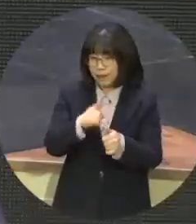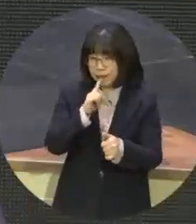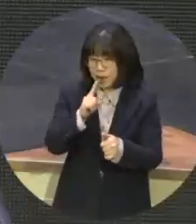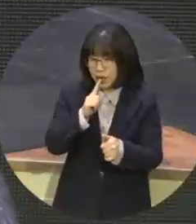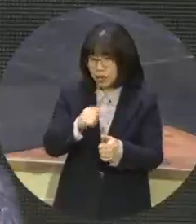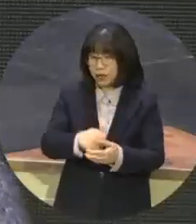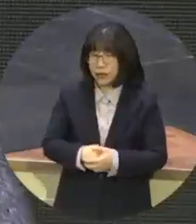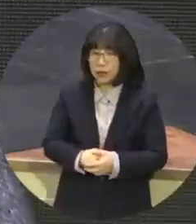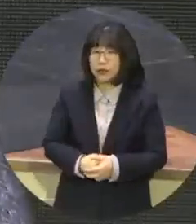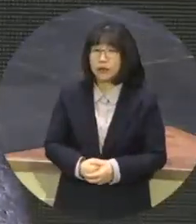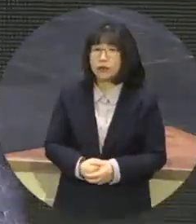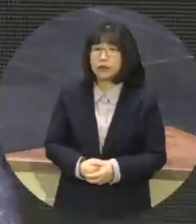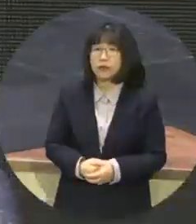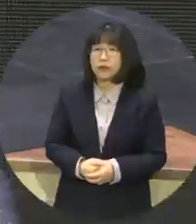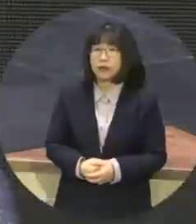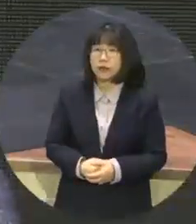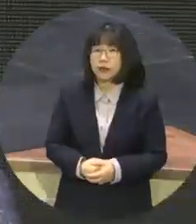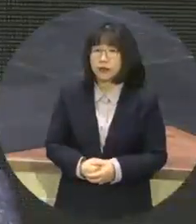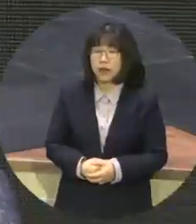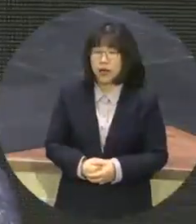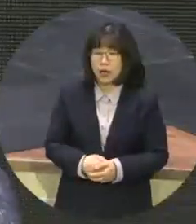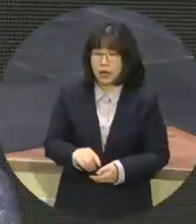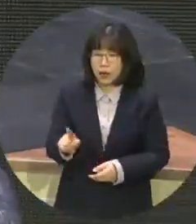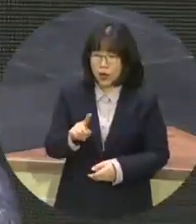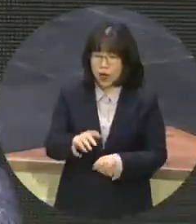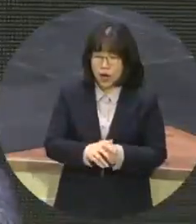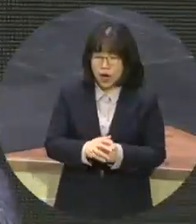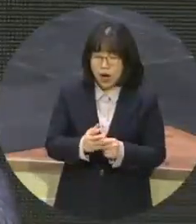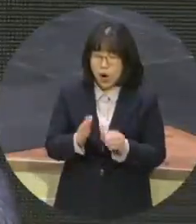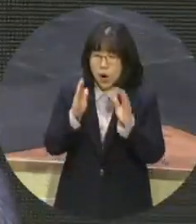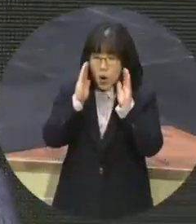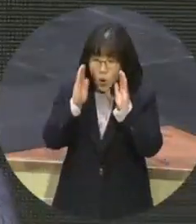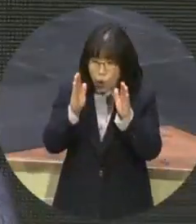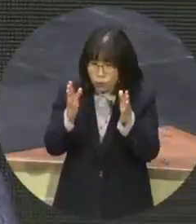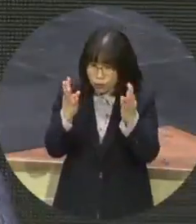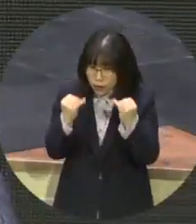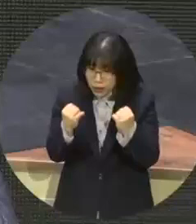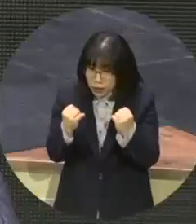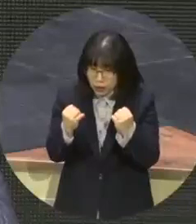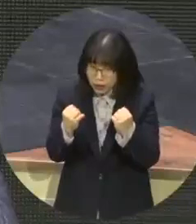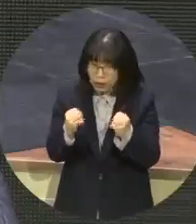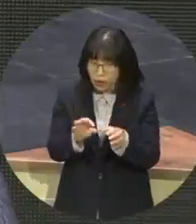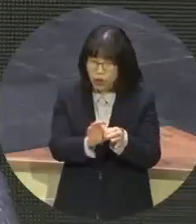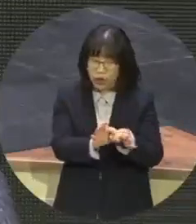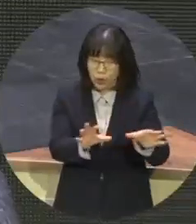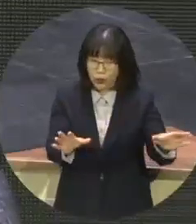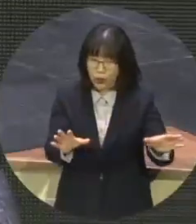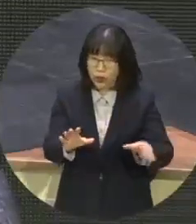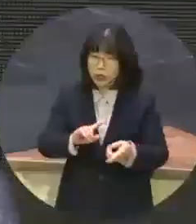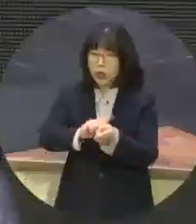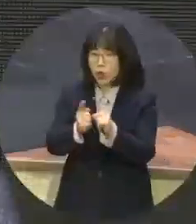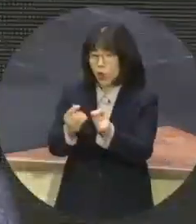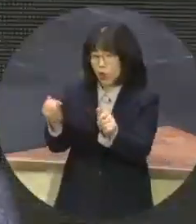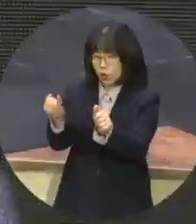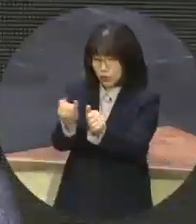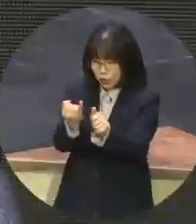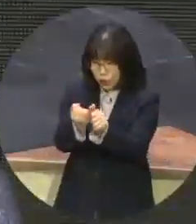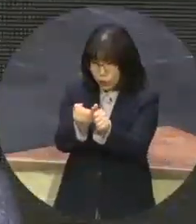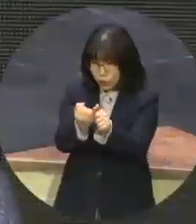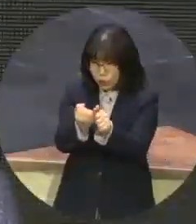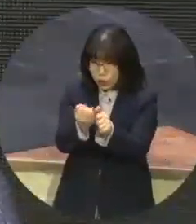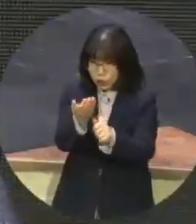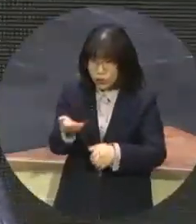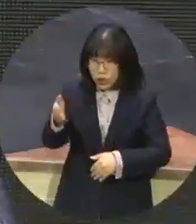그 결과는 사람이요 배웠다 안 배웠다 가졌다 안 가졌다 안 해요. 하나님 앞에 탁 서야 돼. 부부지간에도 아무리